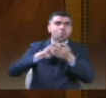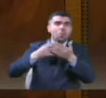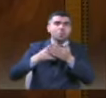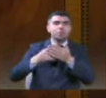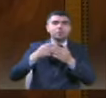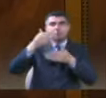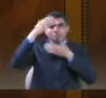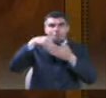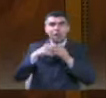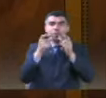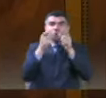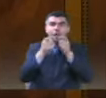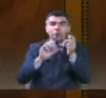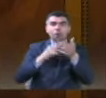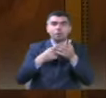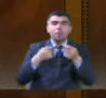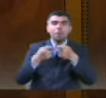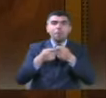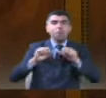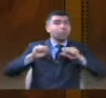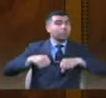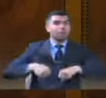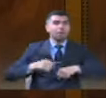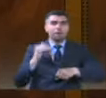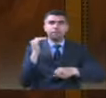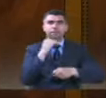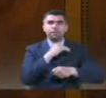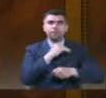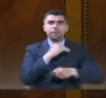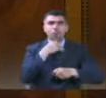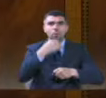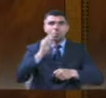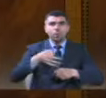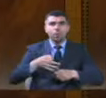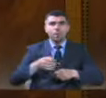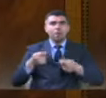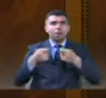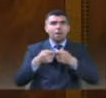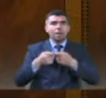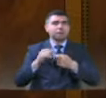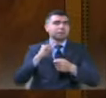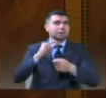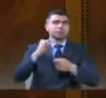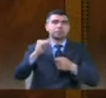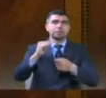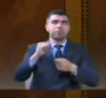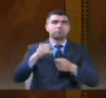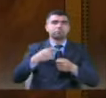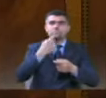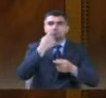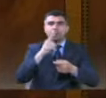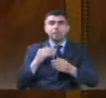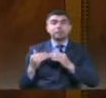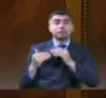ألا تستجيبوا بشكل فوري وطوعي مع جل مطالبها والمتمثلة في الزيادة في